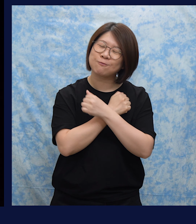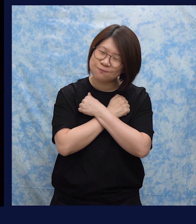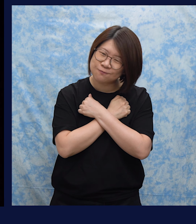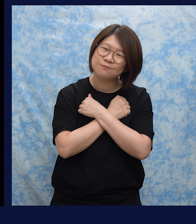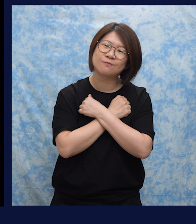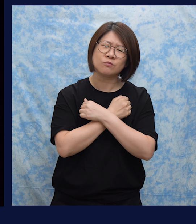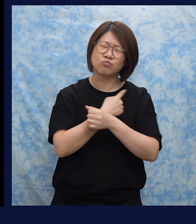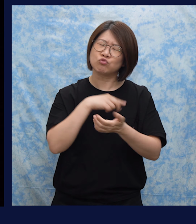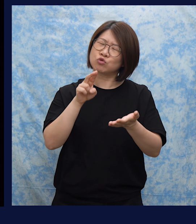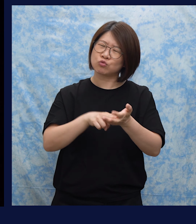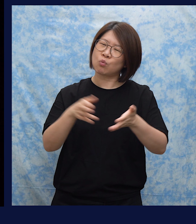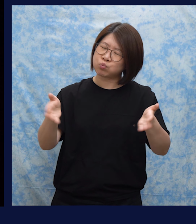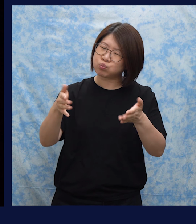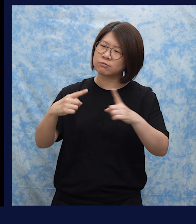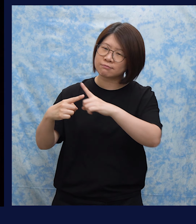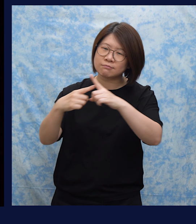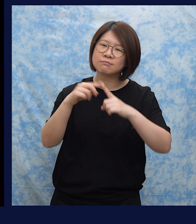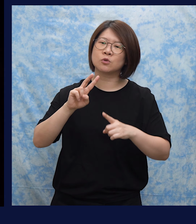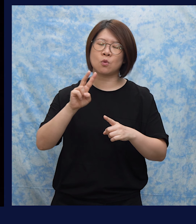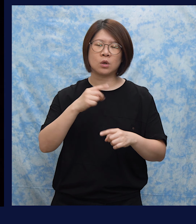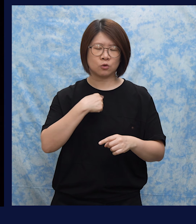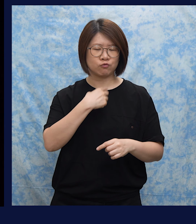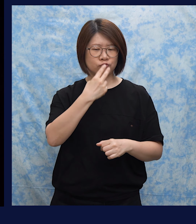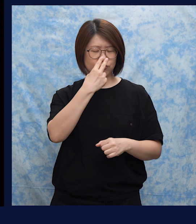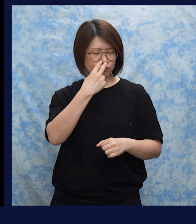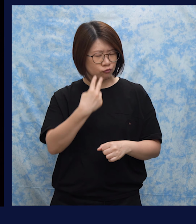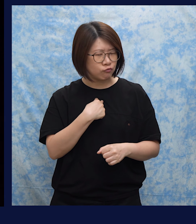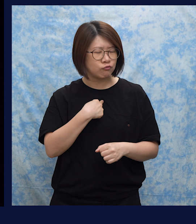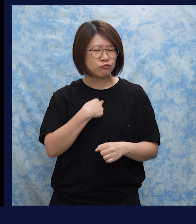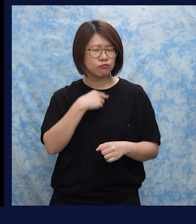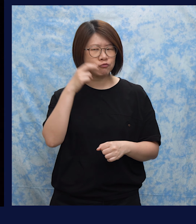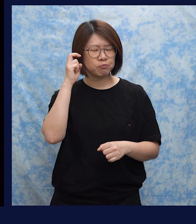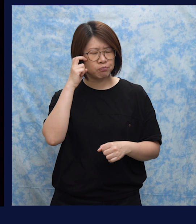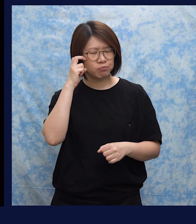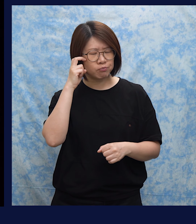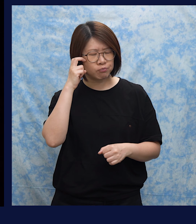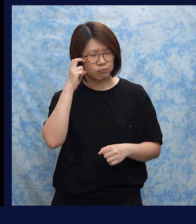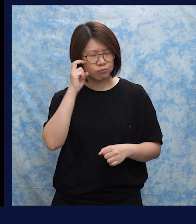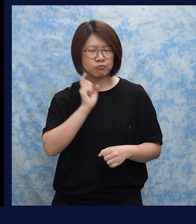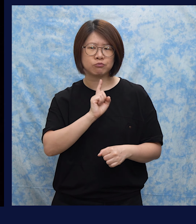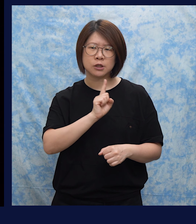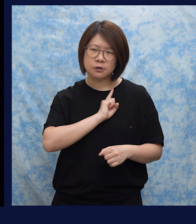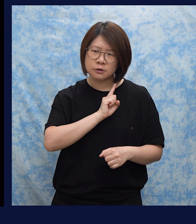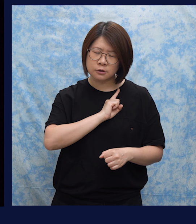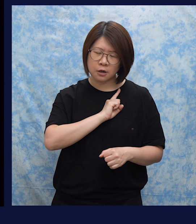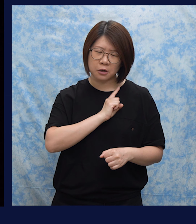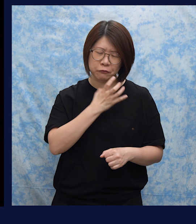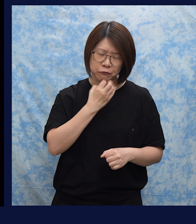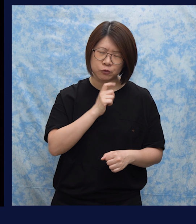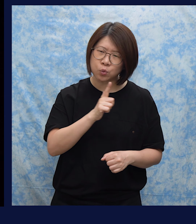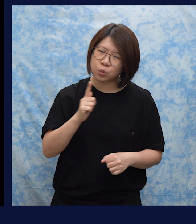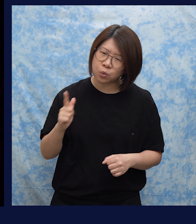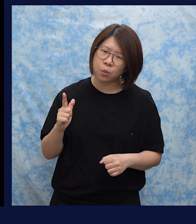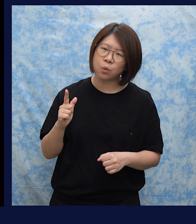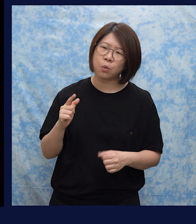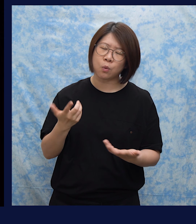休息。咁我都相信係無論好似係想鼓勵信眾，喺嗰一刻個反省，好似係無